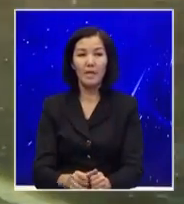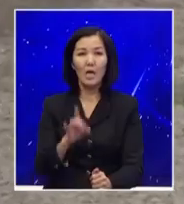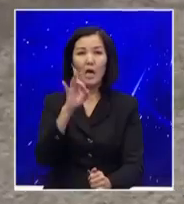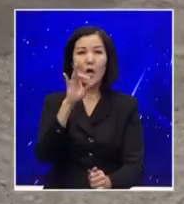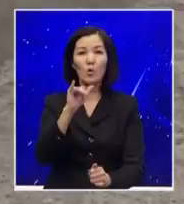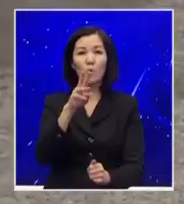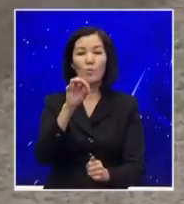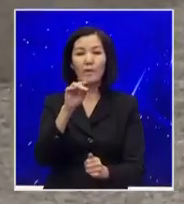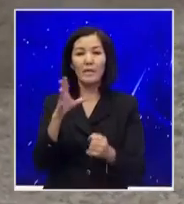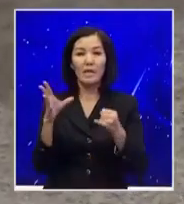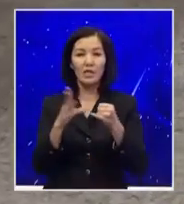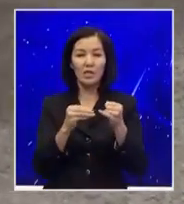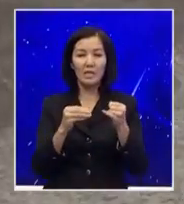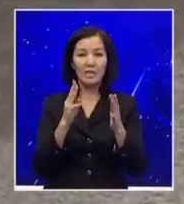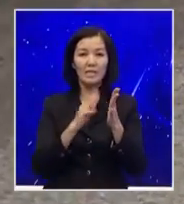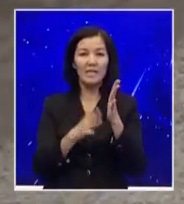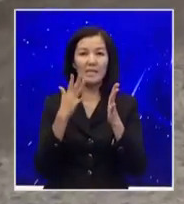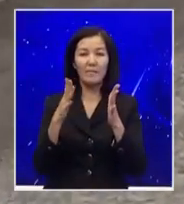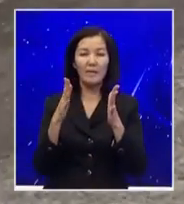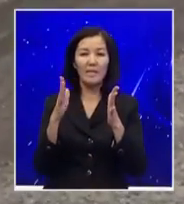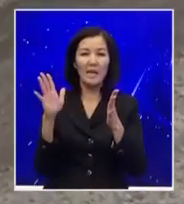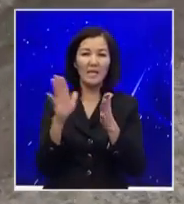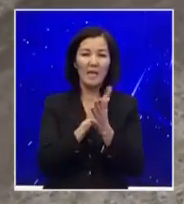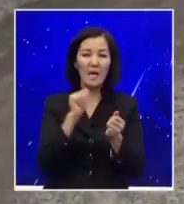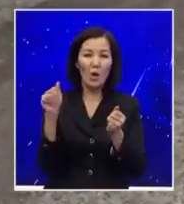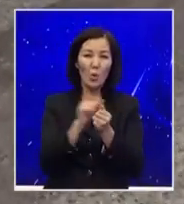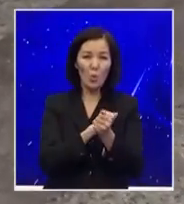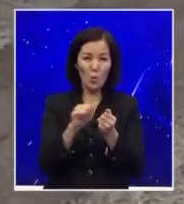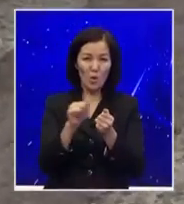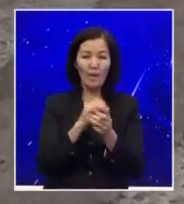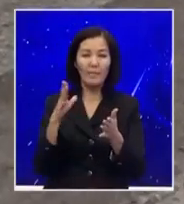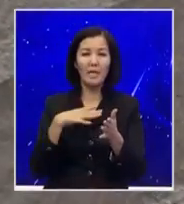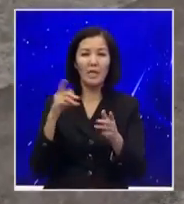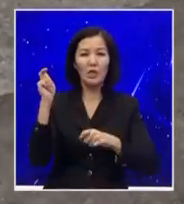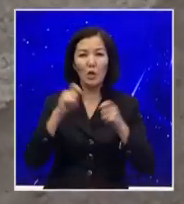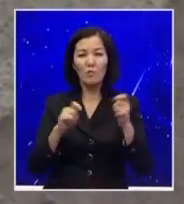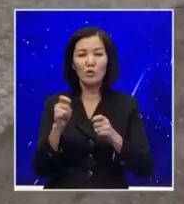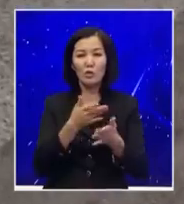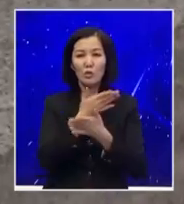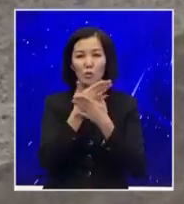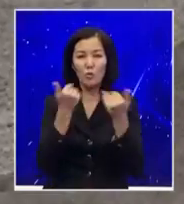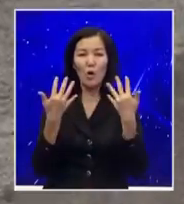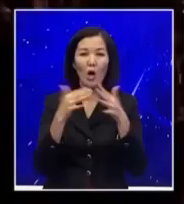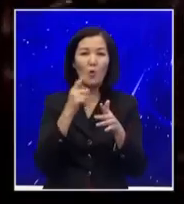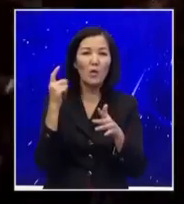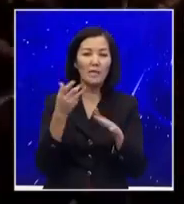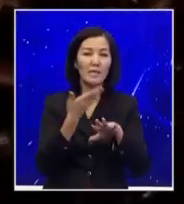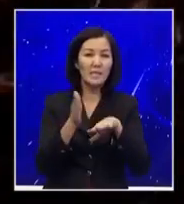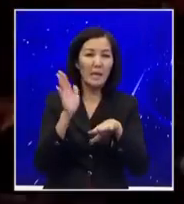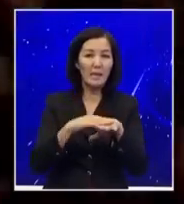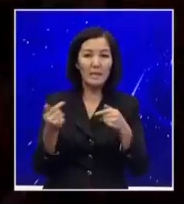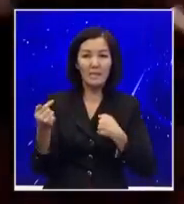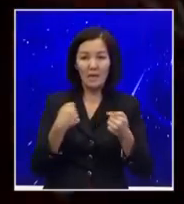Румынияда егістіктің 85%-ы қурап кетті. Ыстық ауа лебі мен жауын шашының болмауы ең алдымен фермерлерге ауыр тиіп отыр.